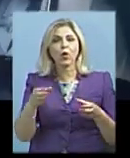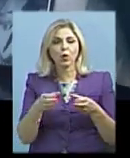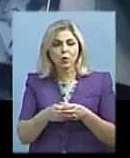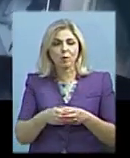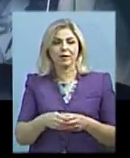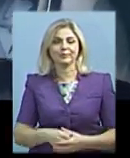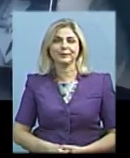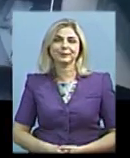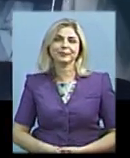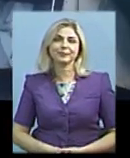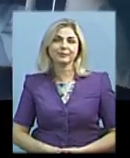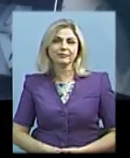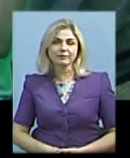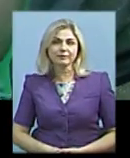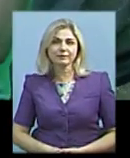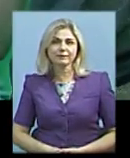та Beast Aria Cover.